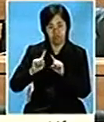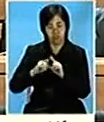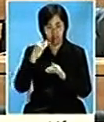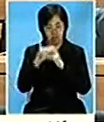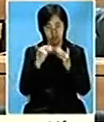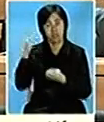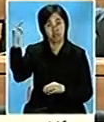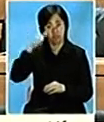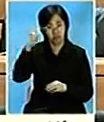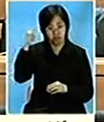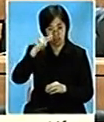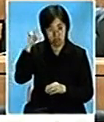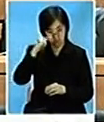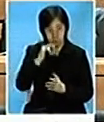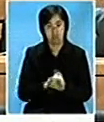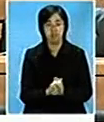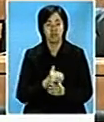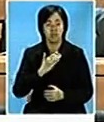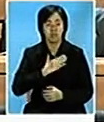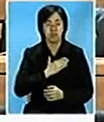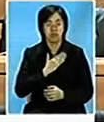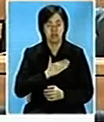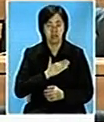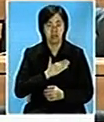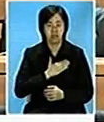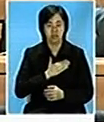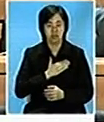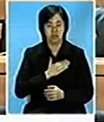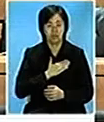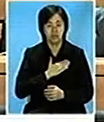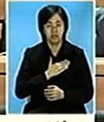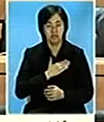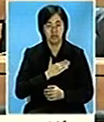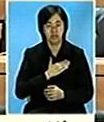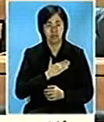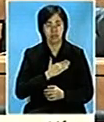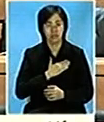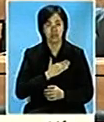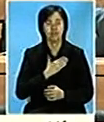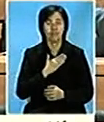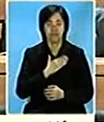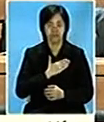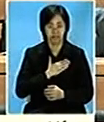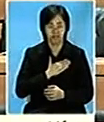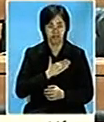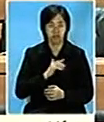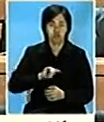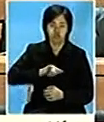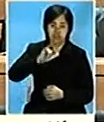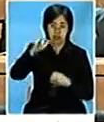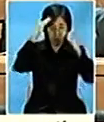การบินนะครับกับผมเองมีโอกาสเดินทางไปที่เวียดน